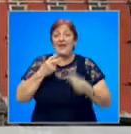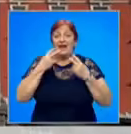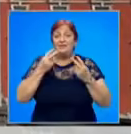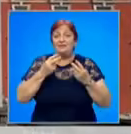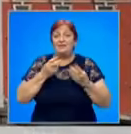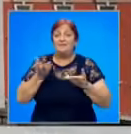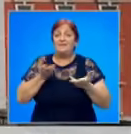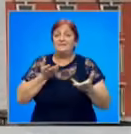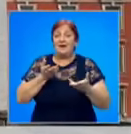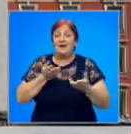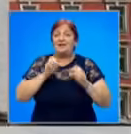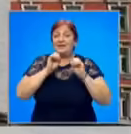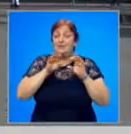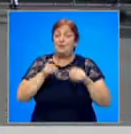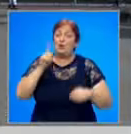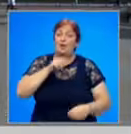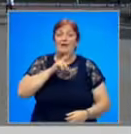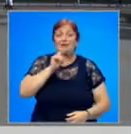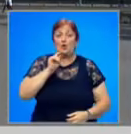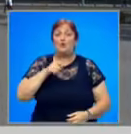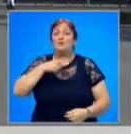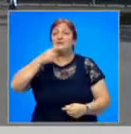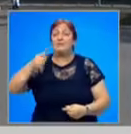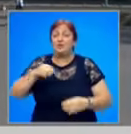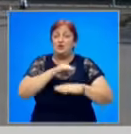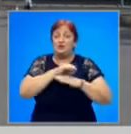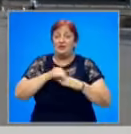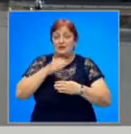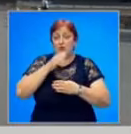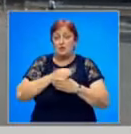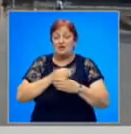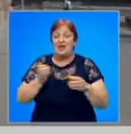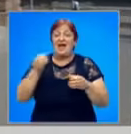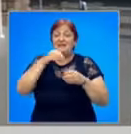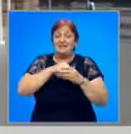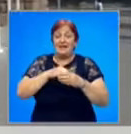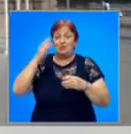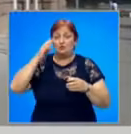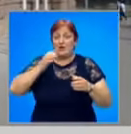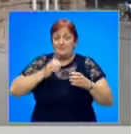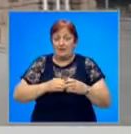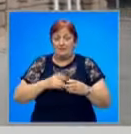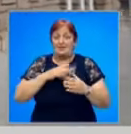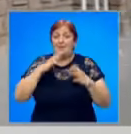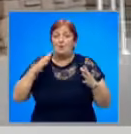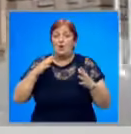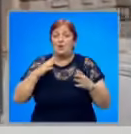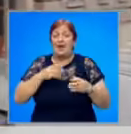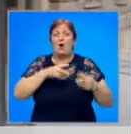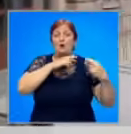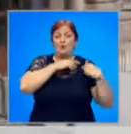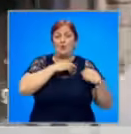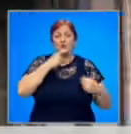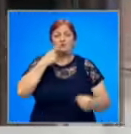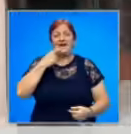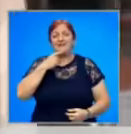за все пак публикуване, тогава да говорим. Да се продължи линията на досегашния състав на служебния кабинет е много голяма отговорност,